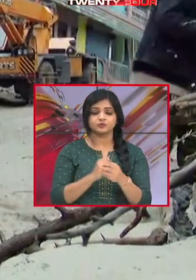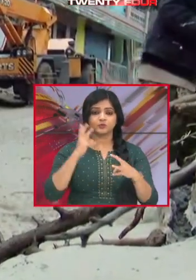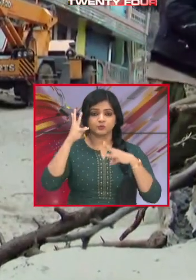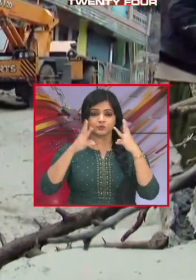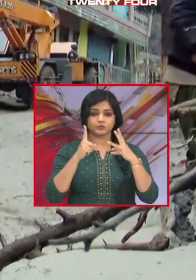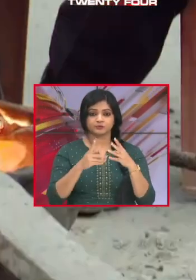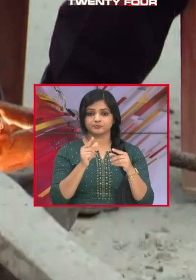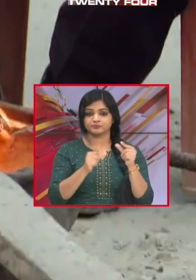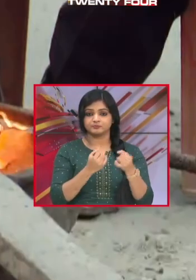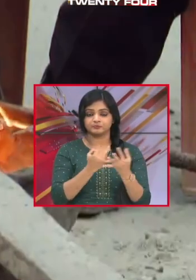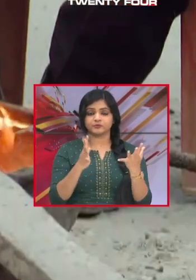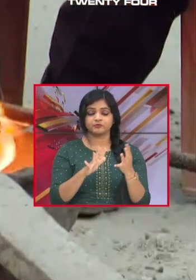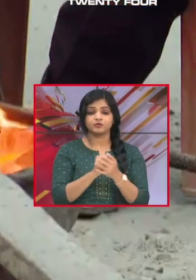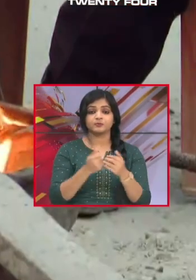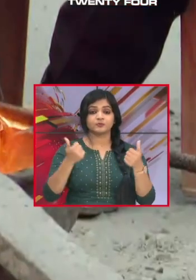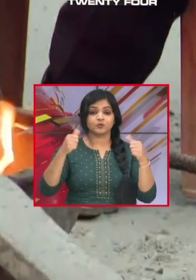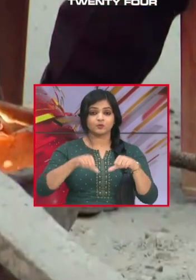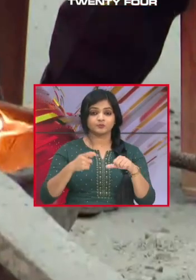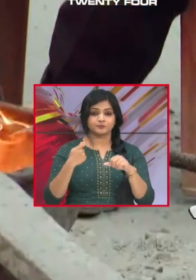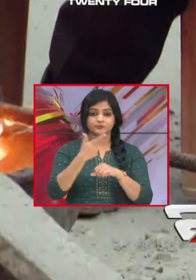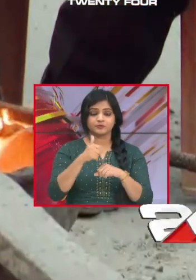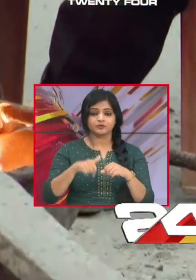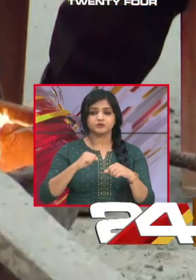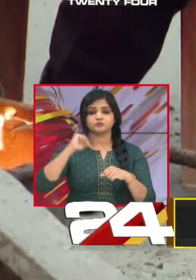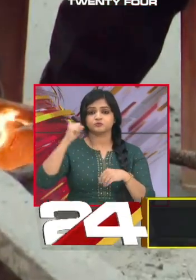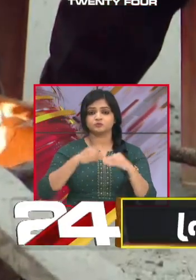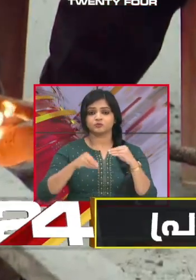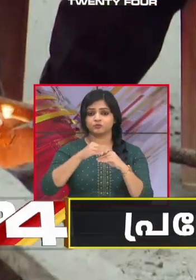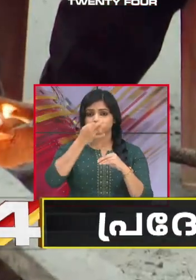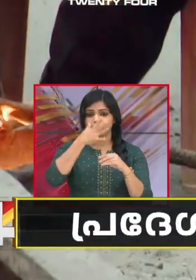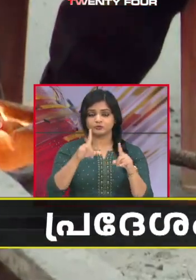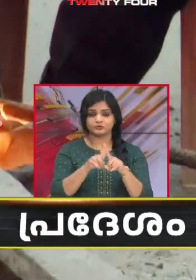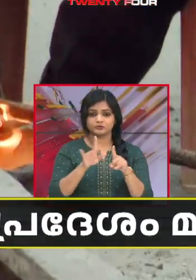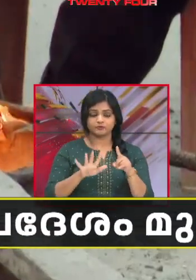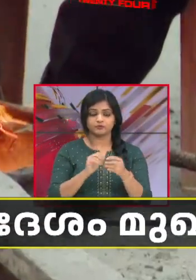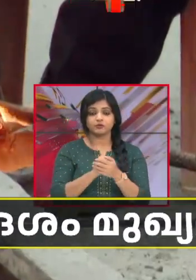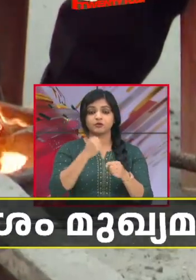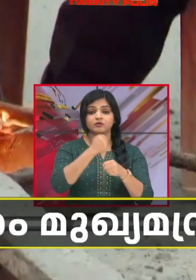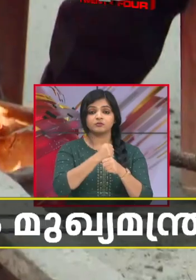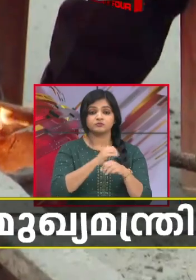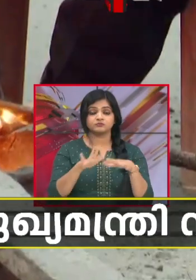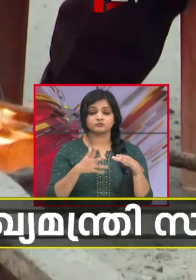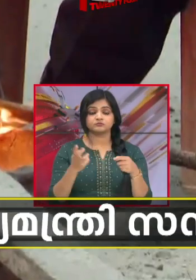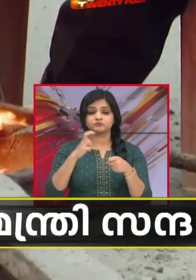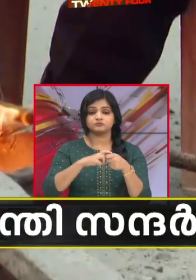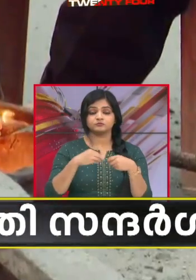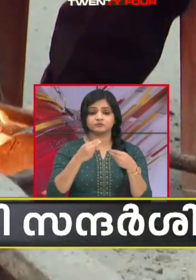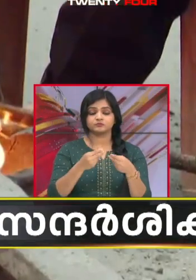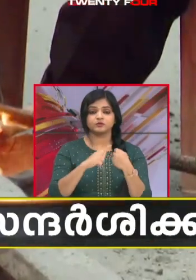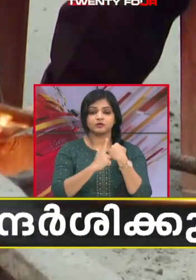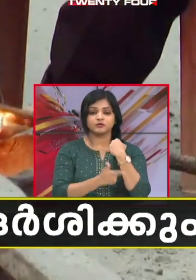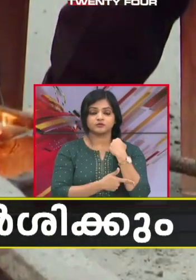ഭാഗത്ത്, മറ്റൊന്ന് ഈ നഷ്ടപരിഹാരവുമായി ബന്ധപ്പെട്ട് തുടരുന്ന പ്രതിഷേധങ്ങളാണ്. ഏത് തരത്തിലാണ് സർക്കാരിൻ്റെ ഭാഗത്ത് നിന്ന് ഇടപെടൽ ഏറ്റവും